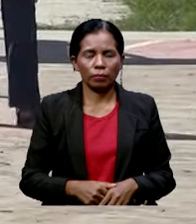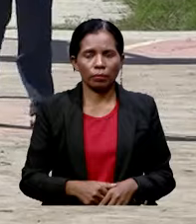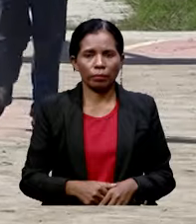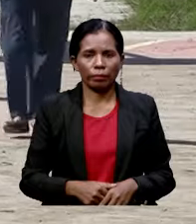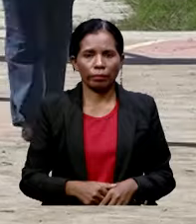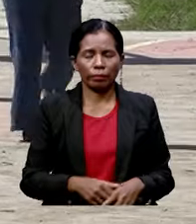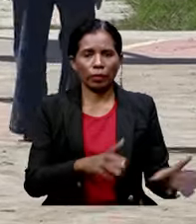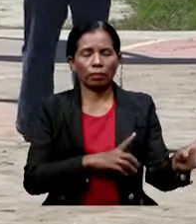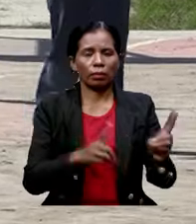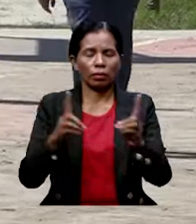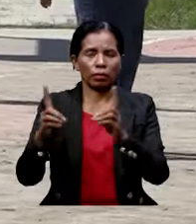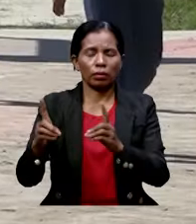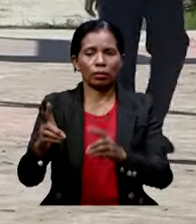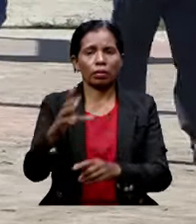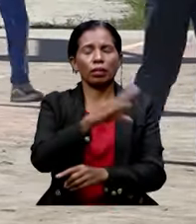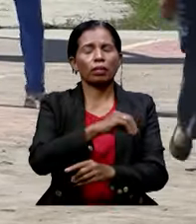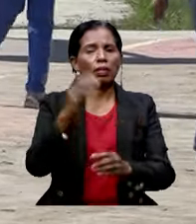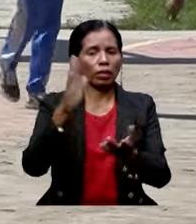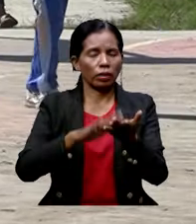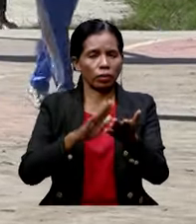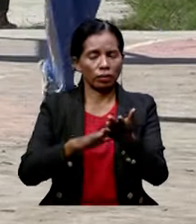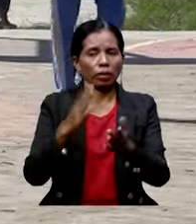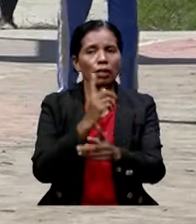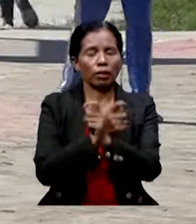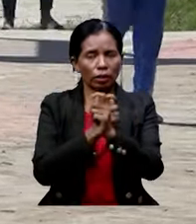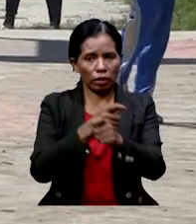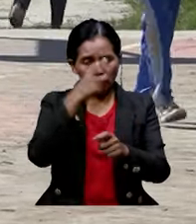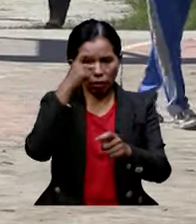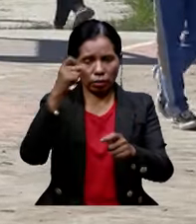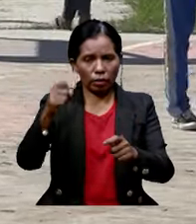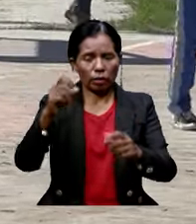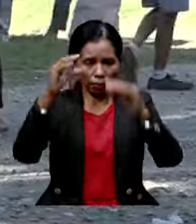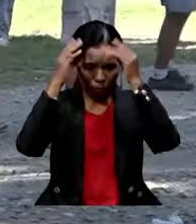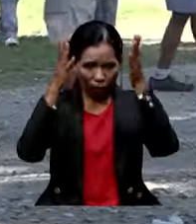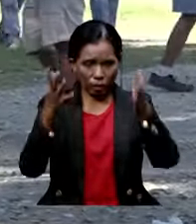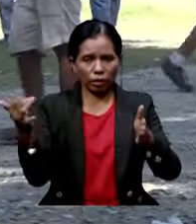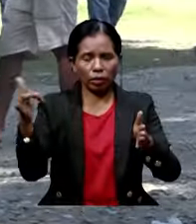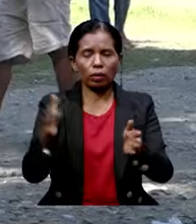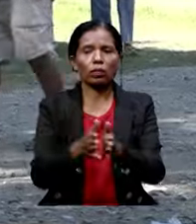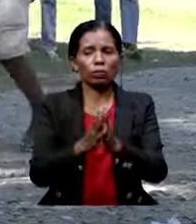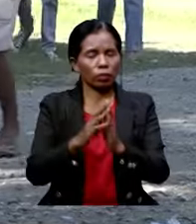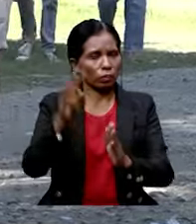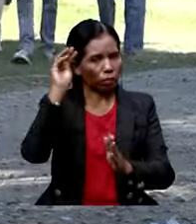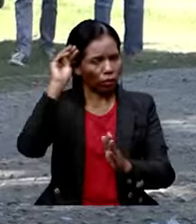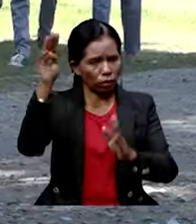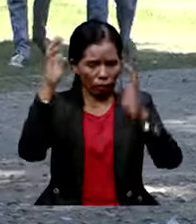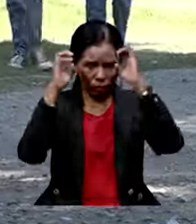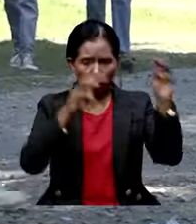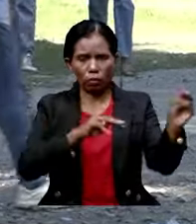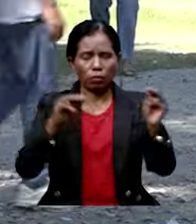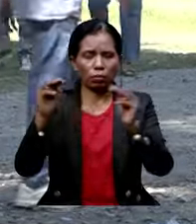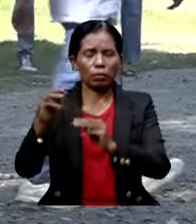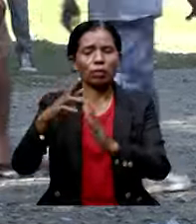Durante a implementação do currículo e a escola Rolian Tedun, também é professor Ciro Russo, Ministério da Educação, atumuda